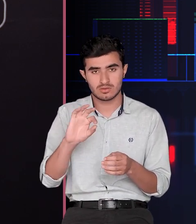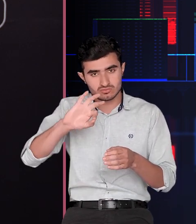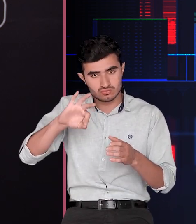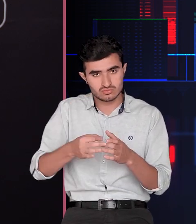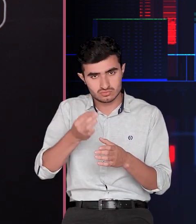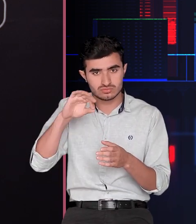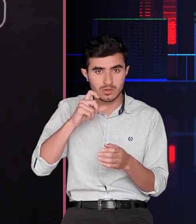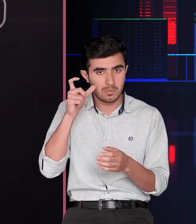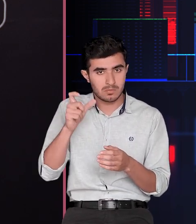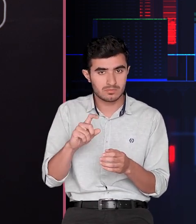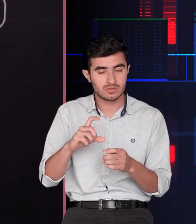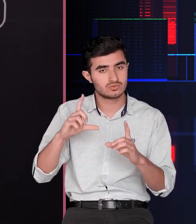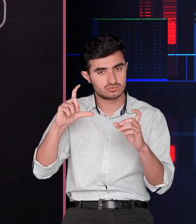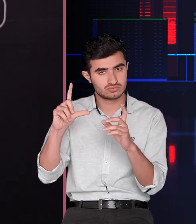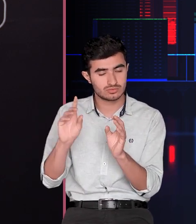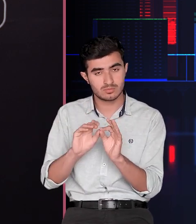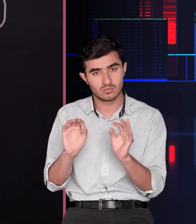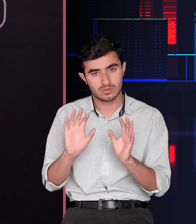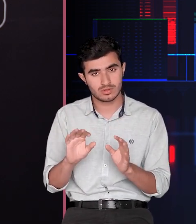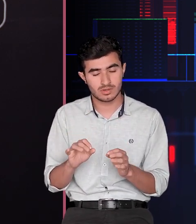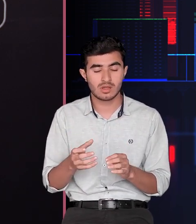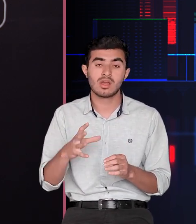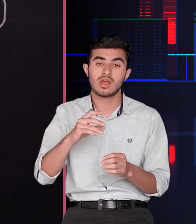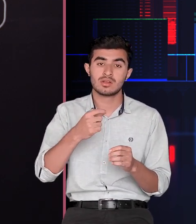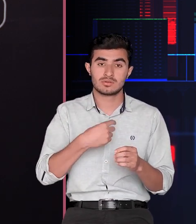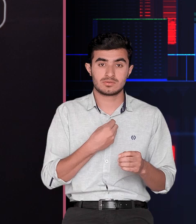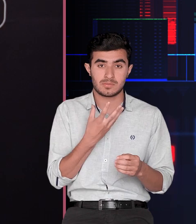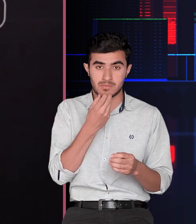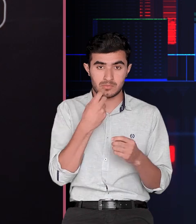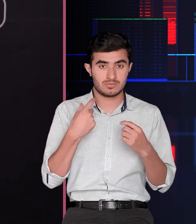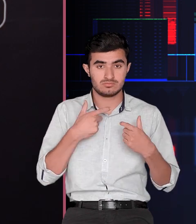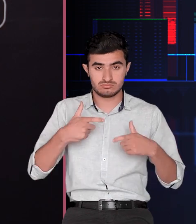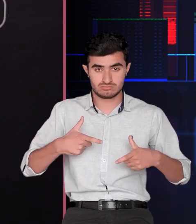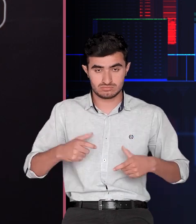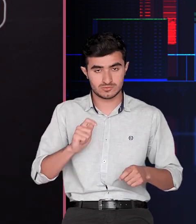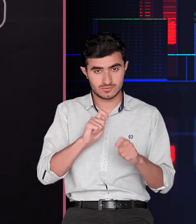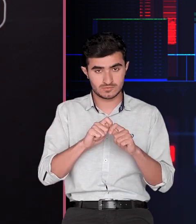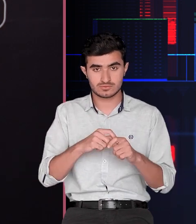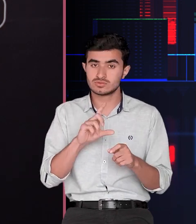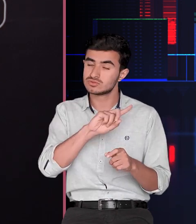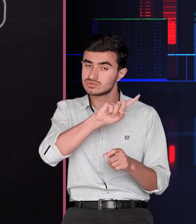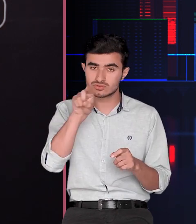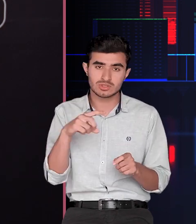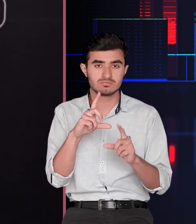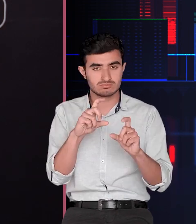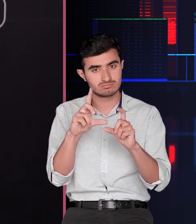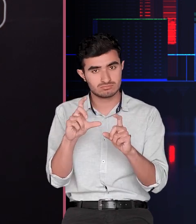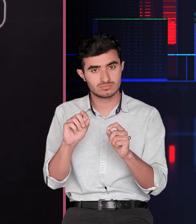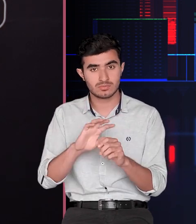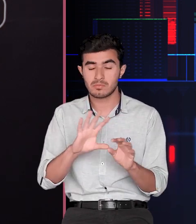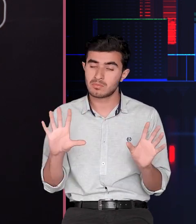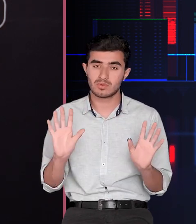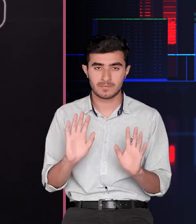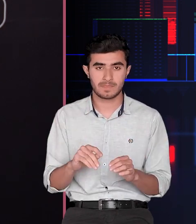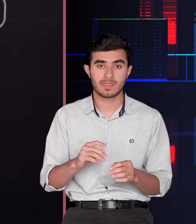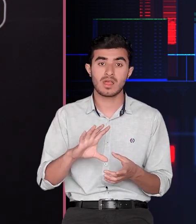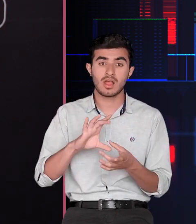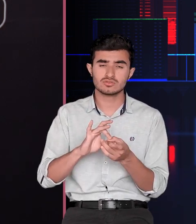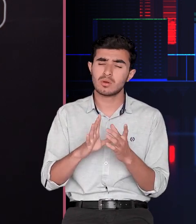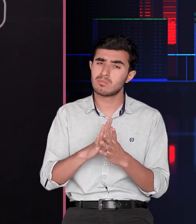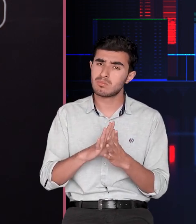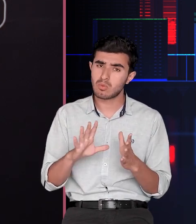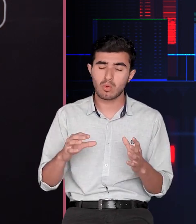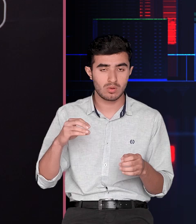उसके ज्वेलरी को बनाते हैं उनको किया। तो ये पूरा इससे बहुत कुछ जुड़ा हुआ है, इससे हमारी मईशत जुड़ी हुई है, हमारे लोगों